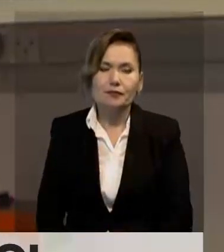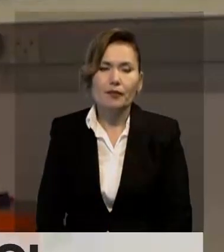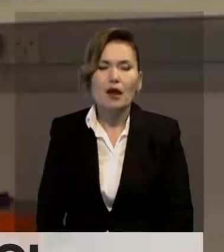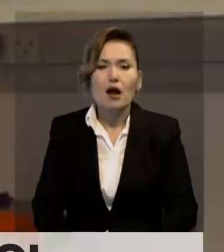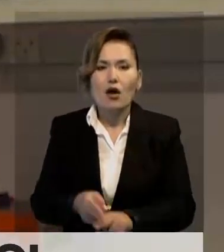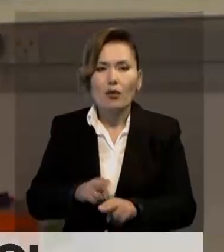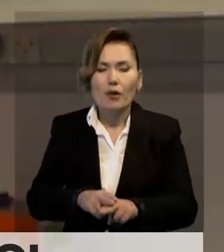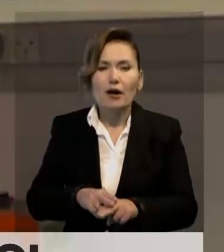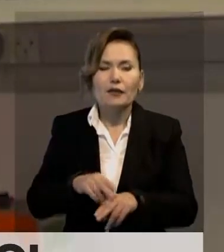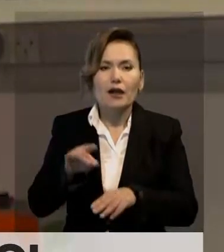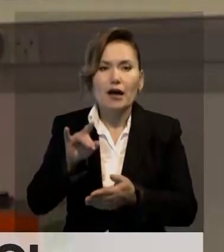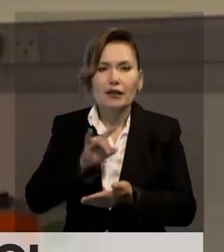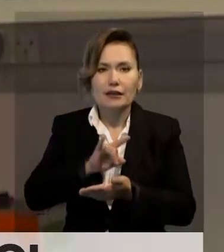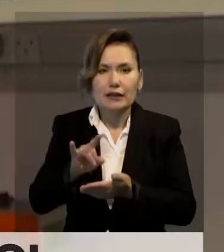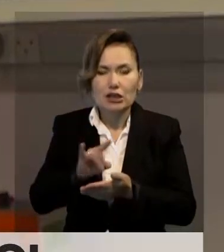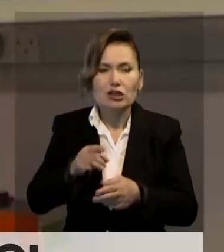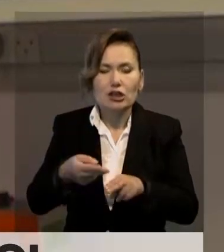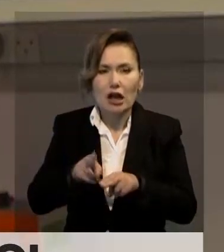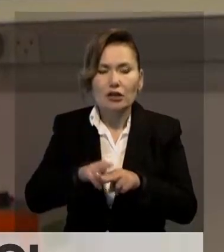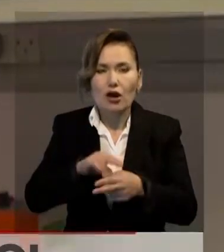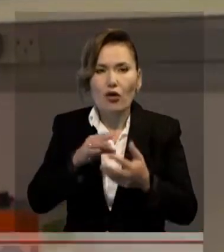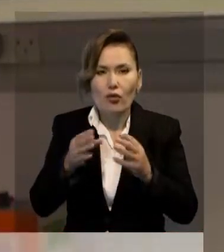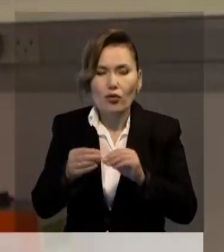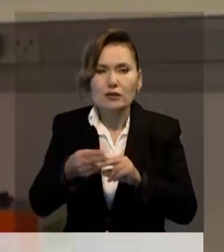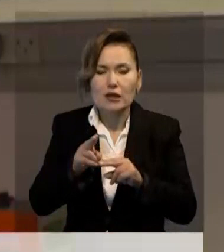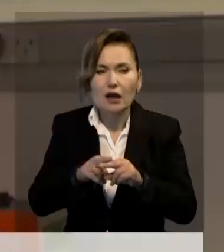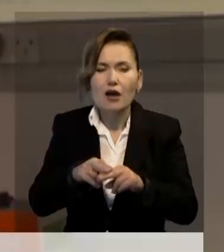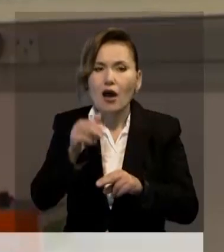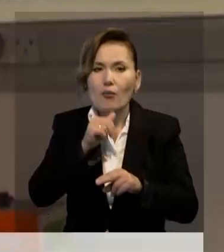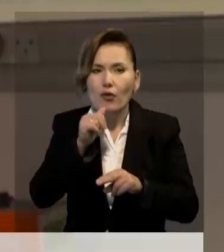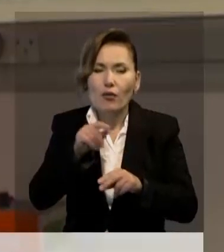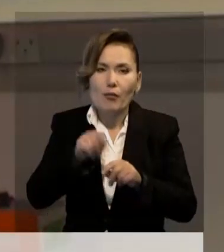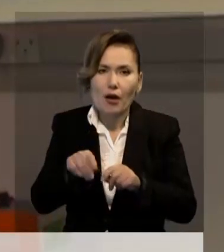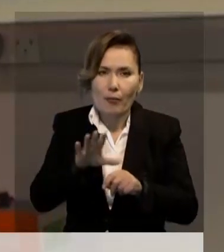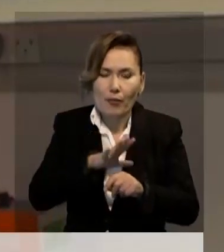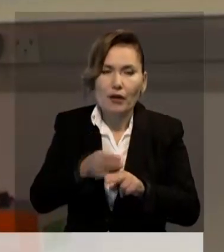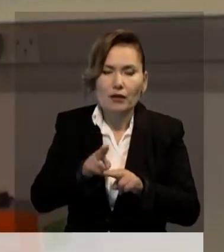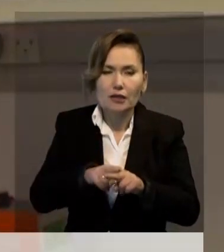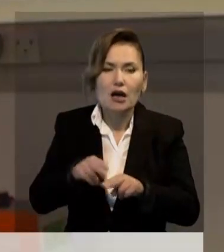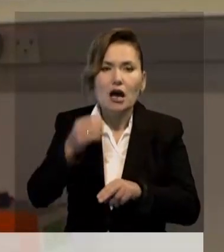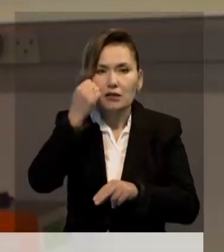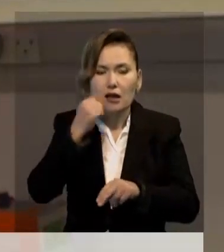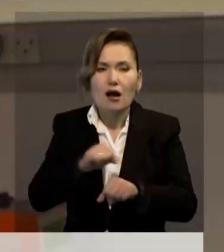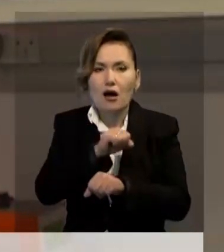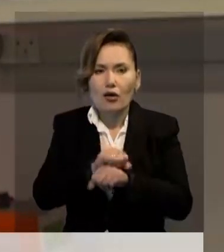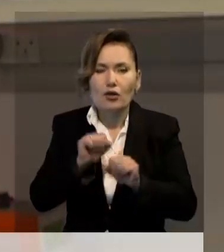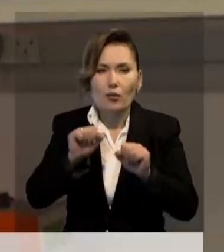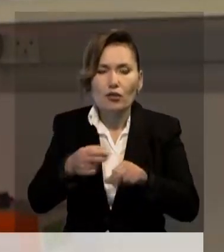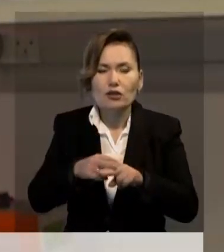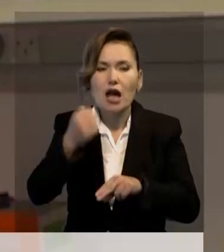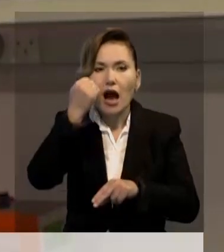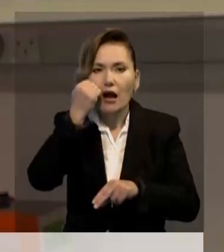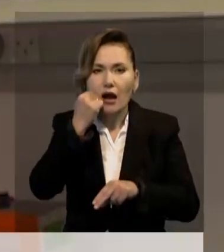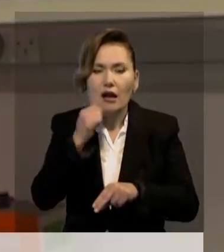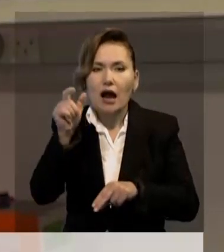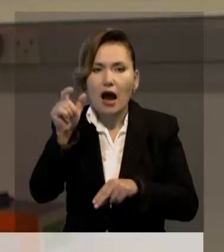Сол кезеңде бізге тышқандар қажет пе деген сұрақ қойдық. Неге адамдар терісін қолданбаймыз? Солай кәрі адамның терісін алып, гросс факторды қостық.